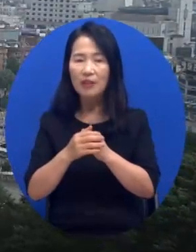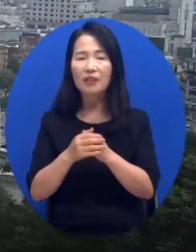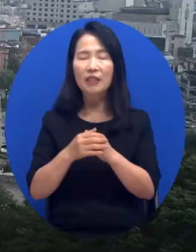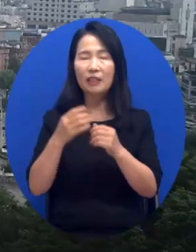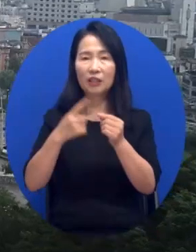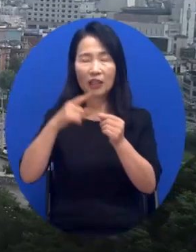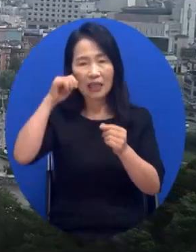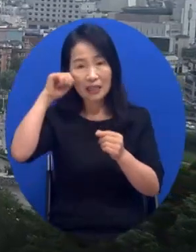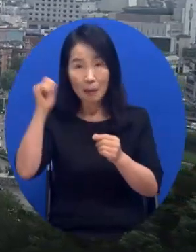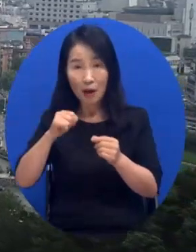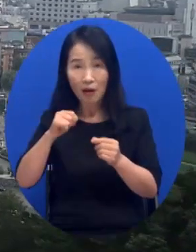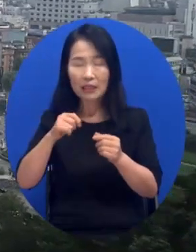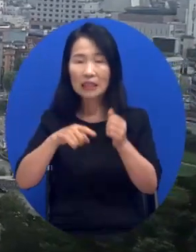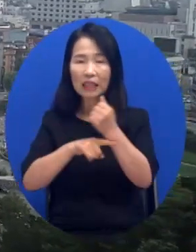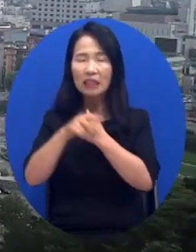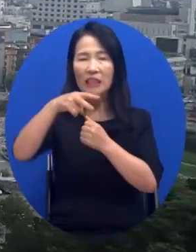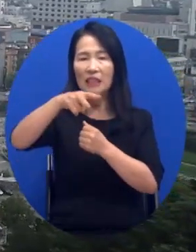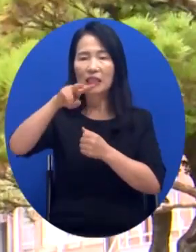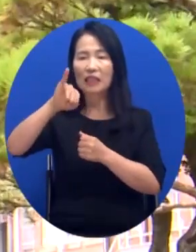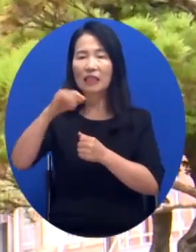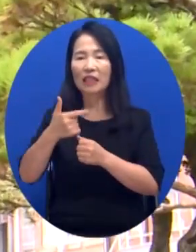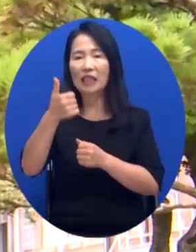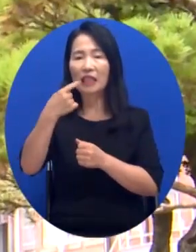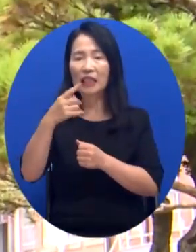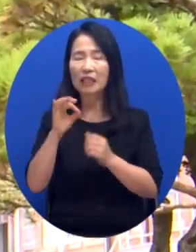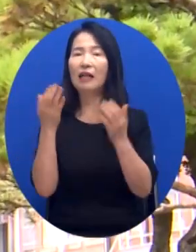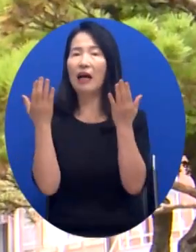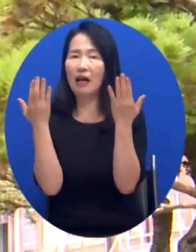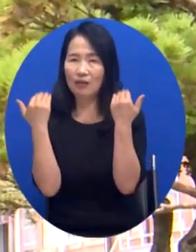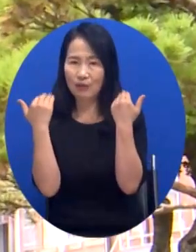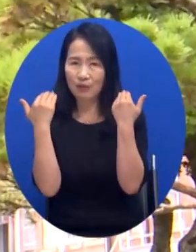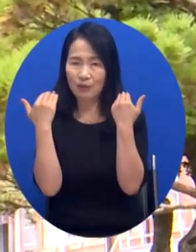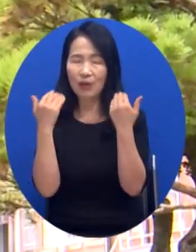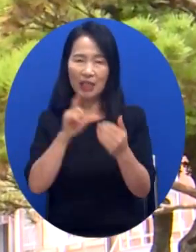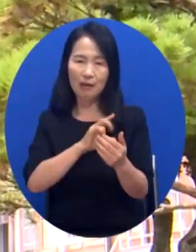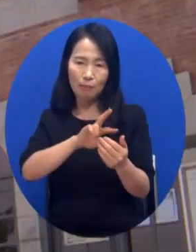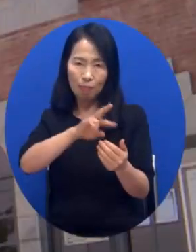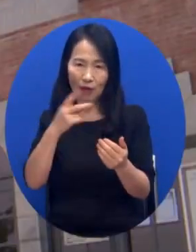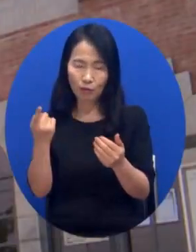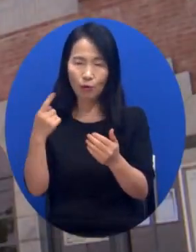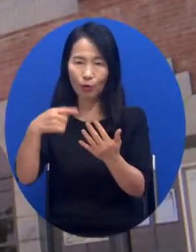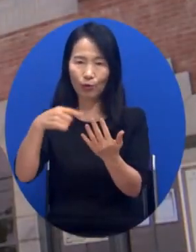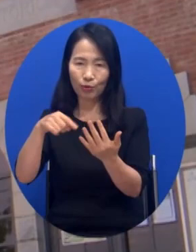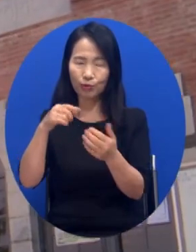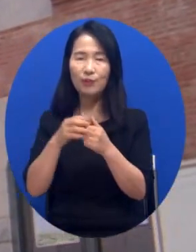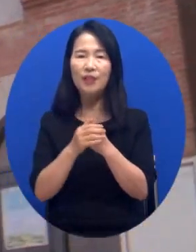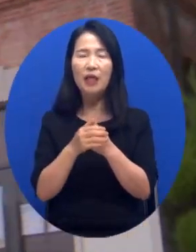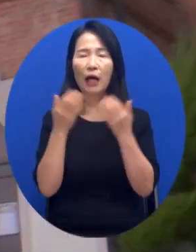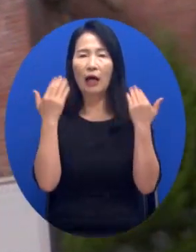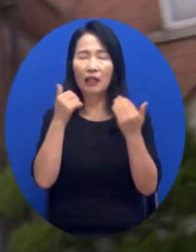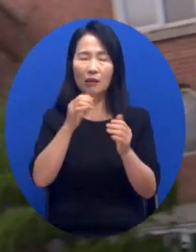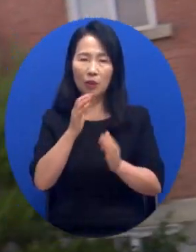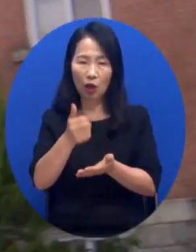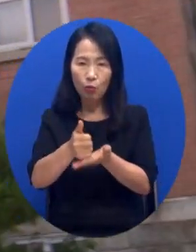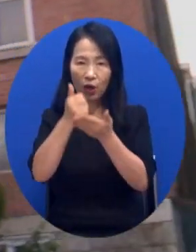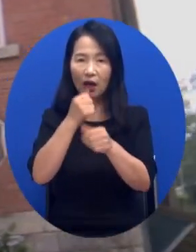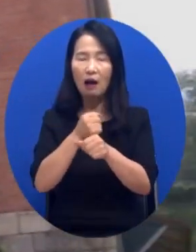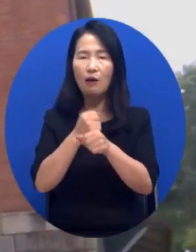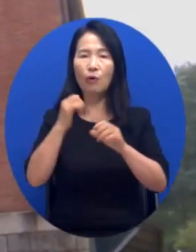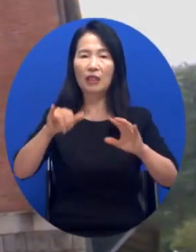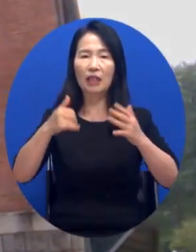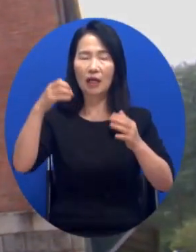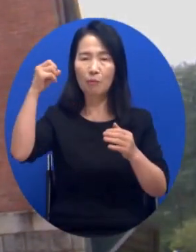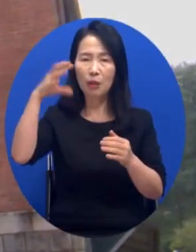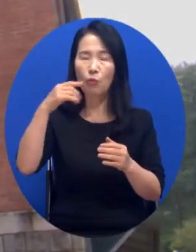뜻의 신흥학교로 이름을 바꾸고 교육사역을 이어갑니다. 하나님을 경외하며 세상의 빛과 소금이